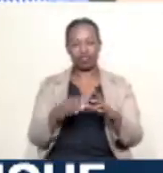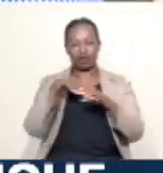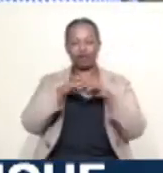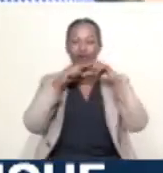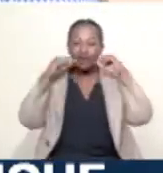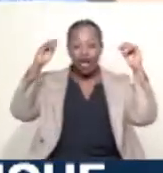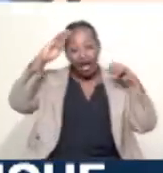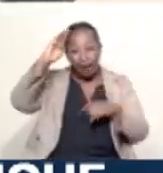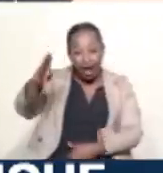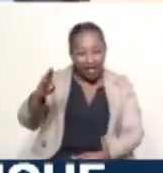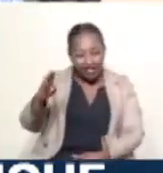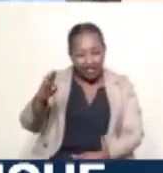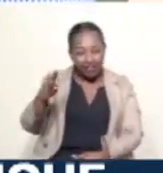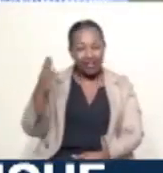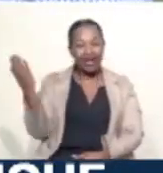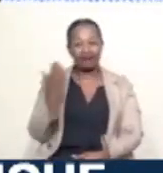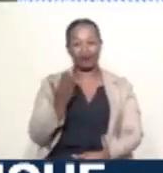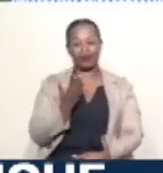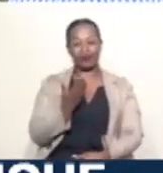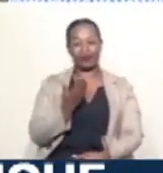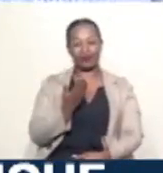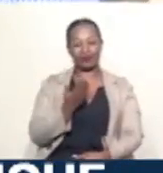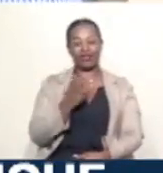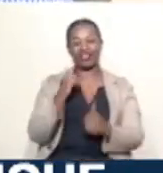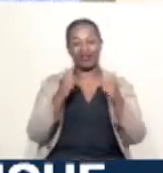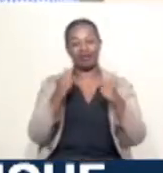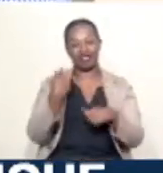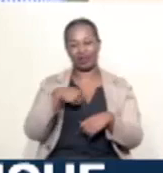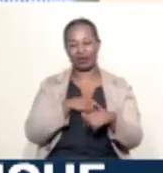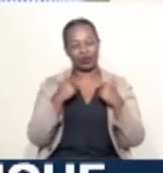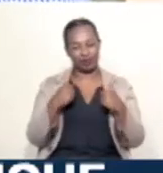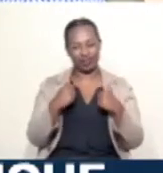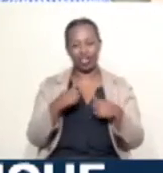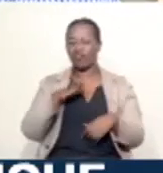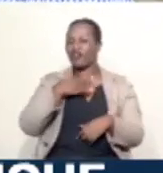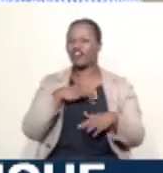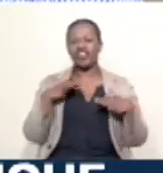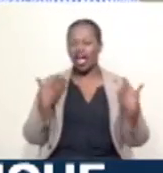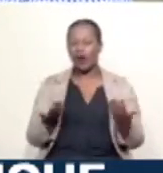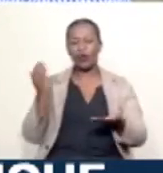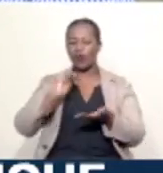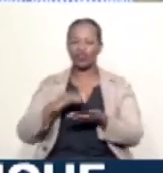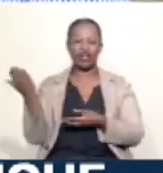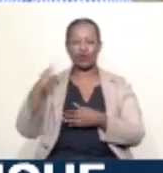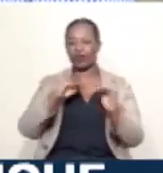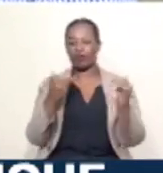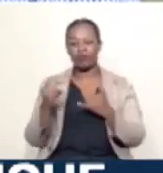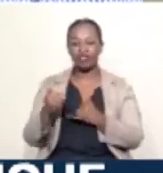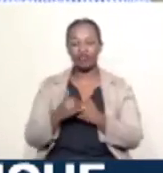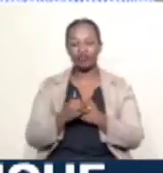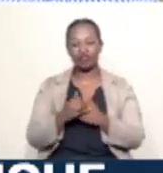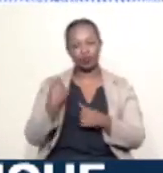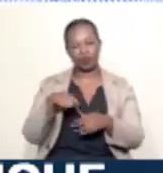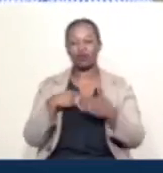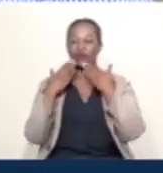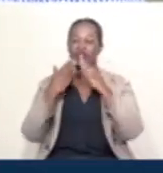ndugango amakuru muvandimwe ni meza turaho muri yumva mute kongera kugaruka mu mikino